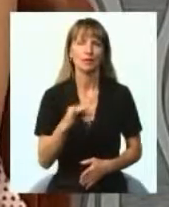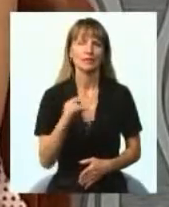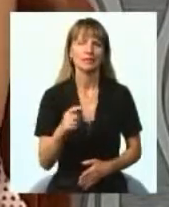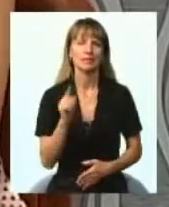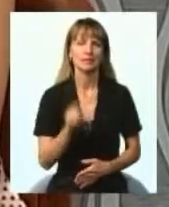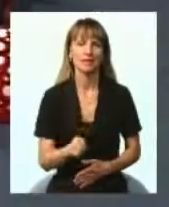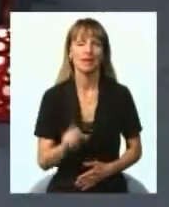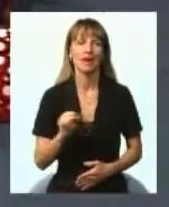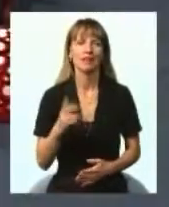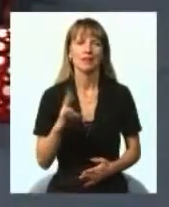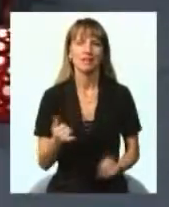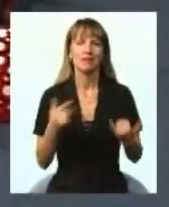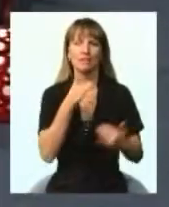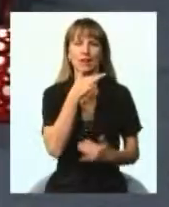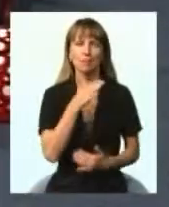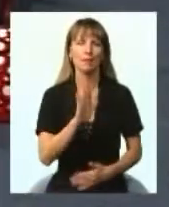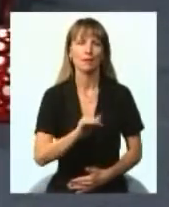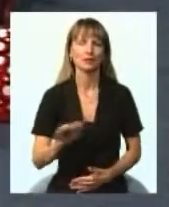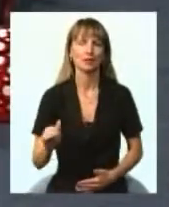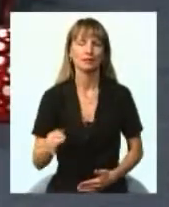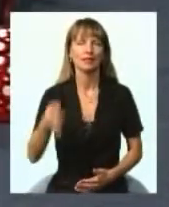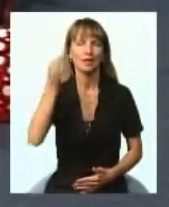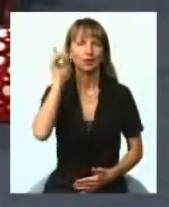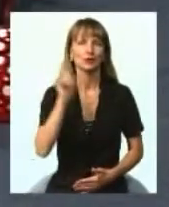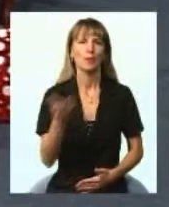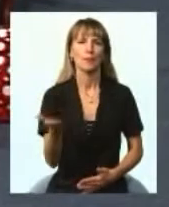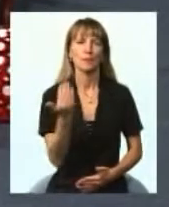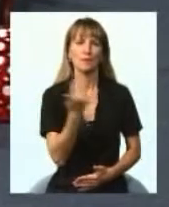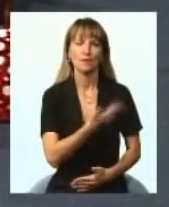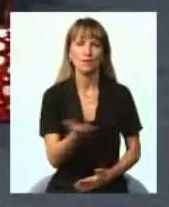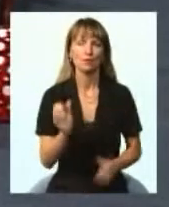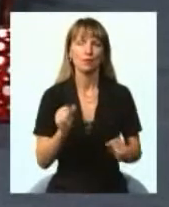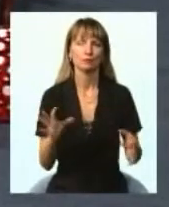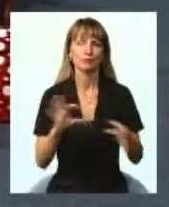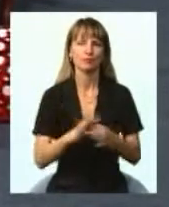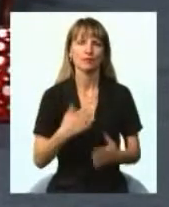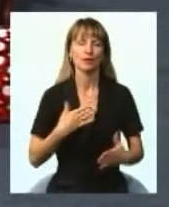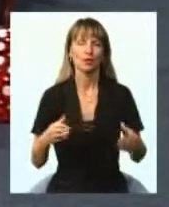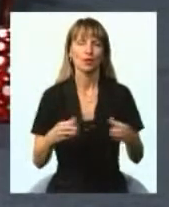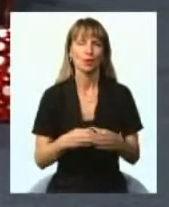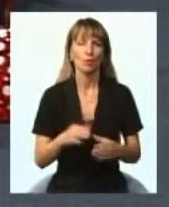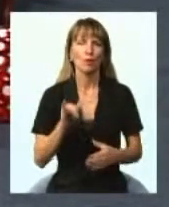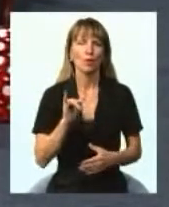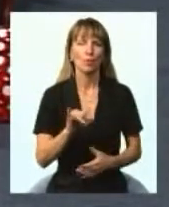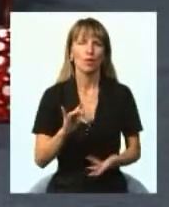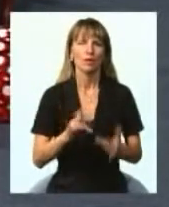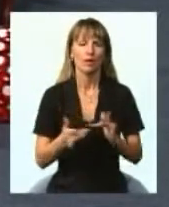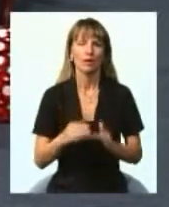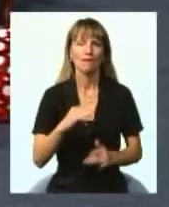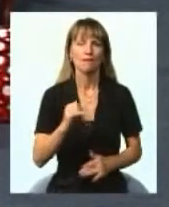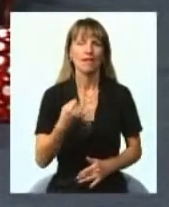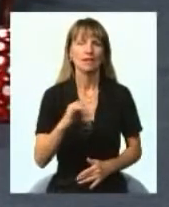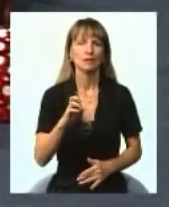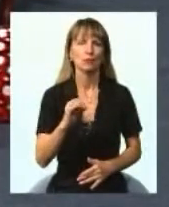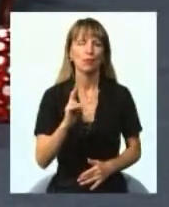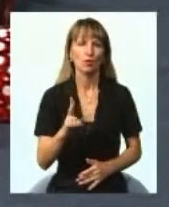них. Ну, а на сьогодні вже час прощатися. Нагадую, що ви можете долучитися до нашої групи у Фейсбуці, яка називається «Дитячий